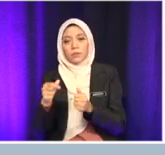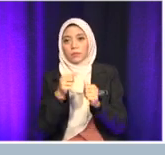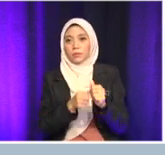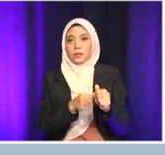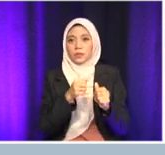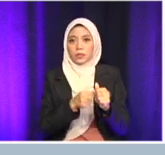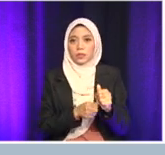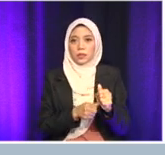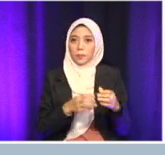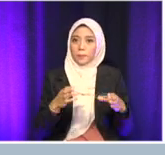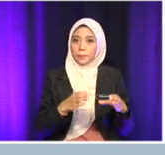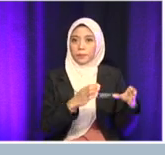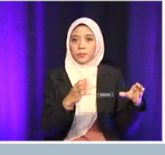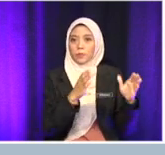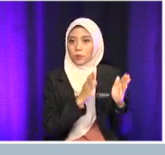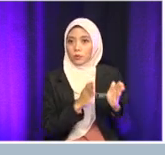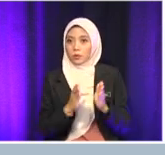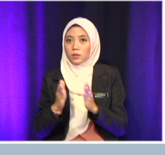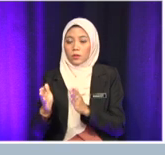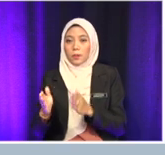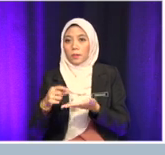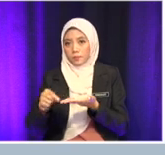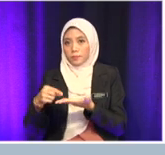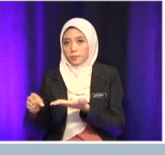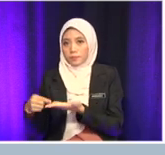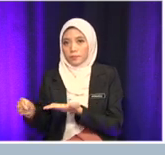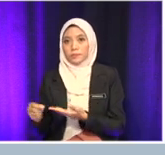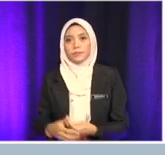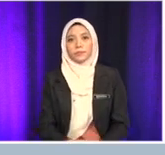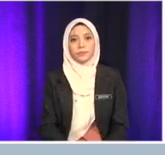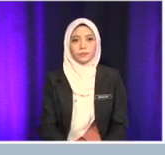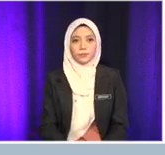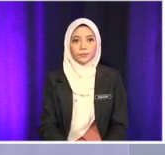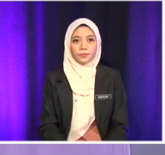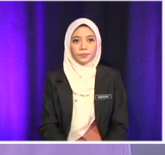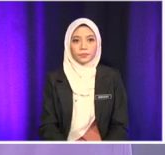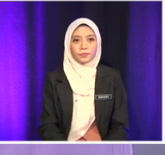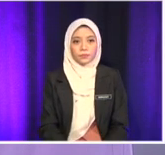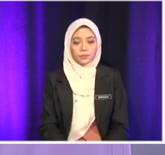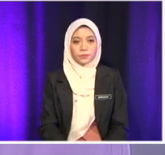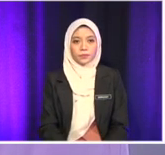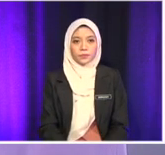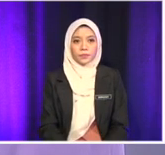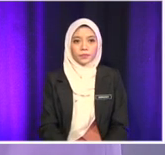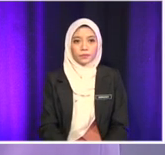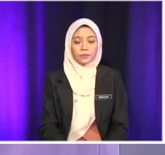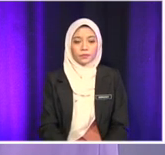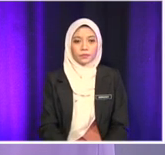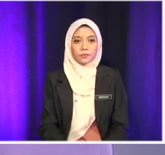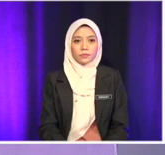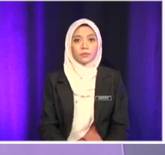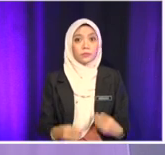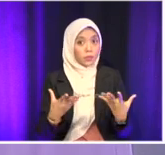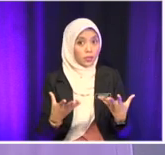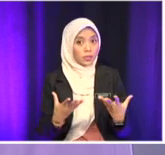langkah-langkah Nah dari segi pemakaman ini oke jadi kalau kita lihat dari segi jawabannya bagaimana